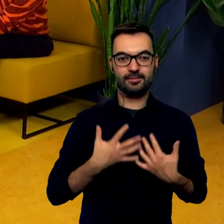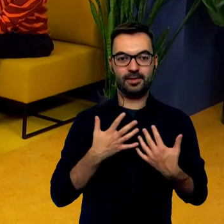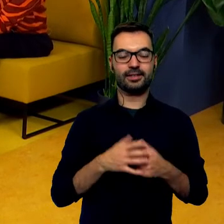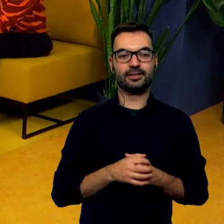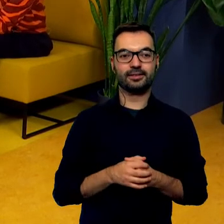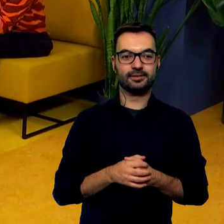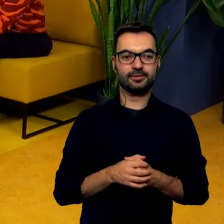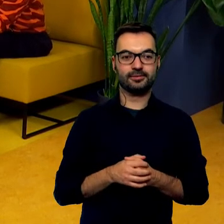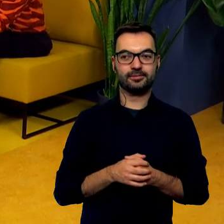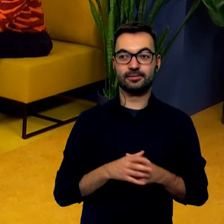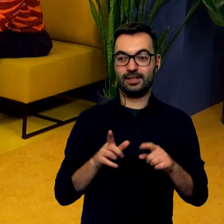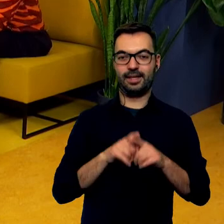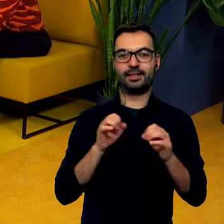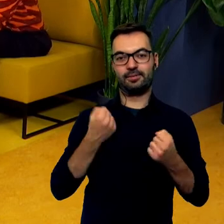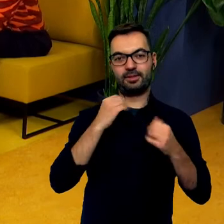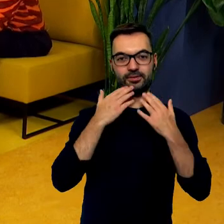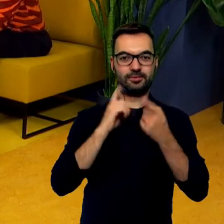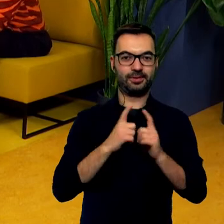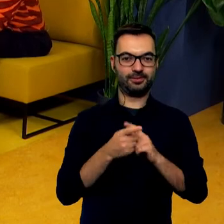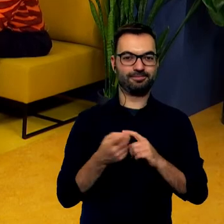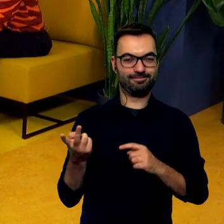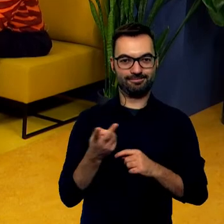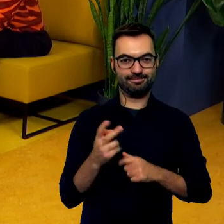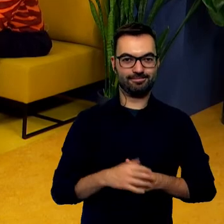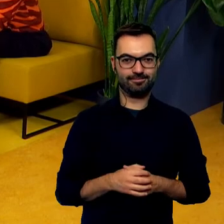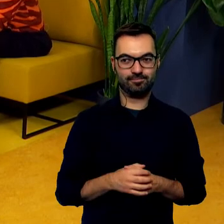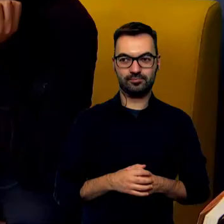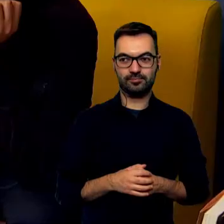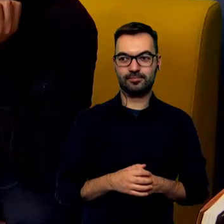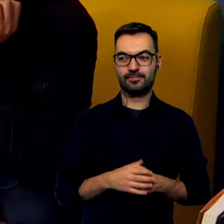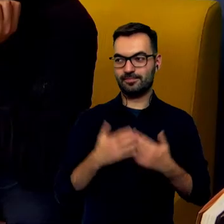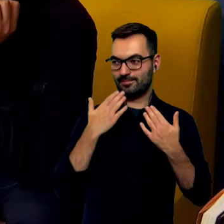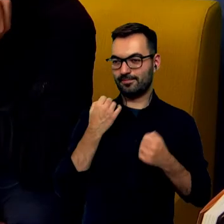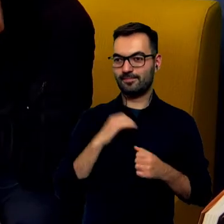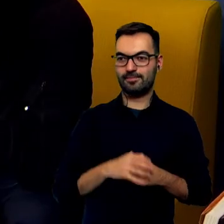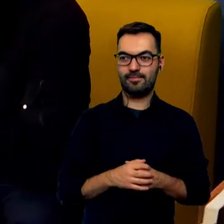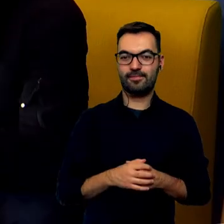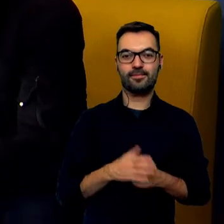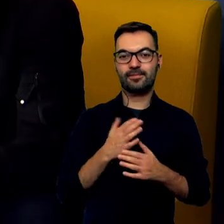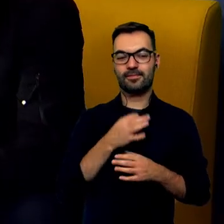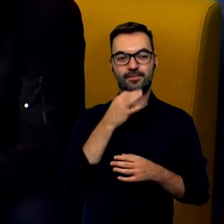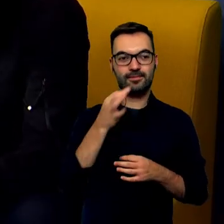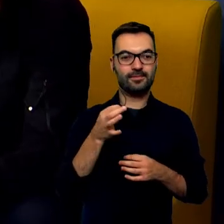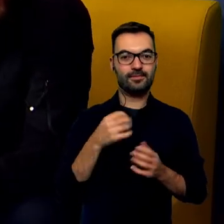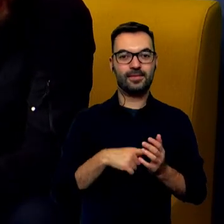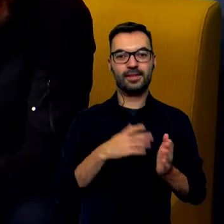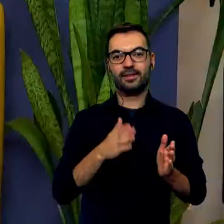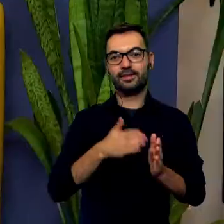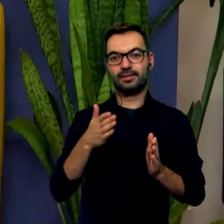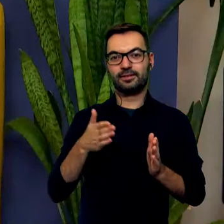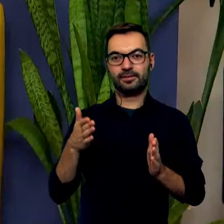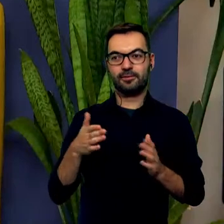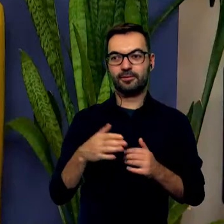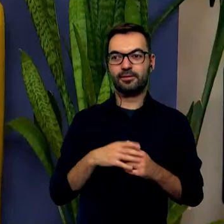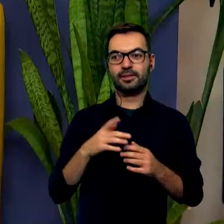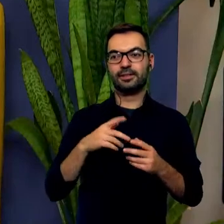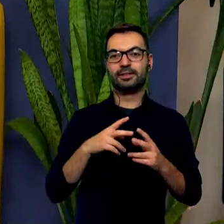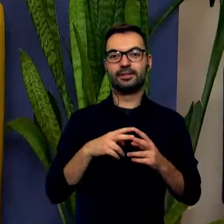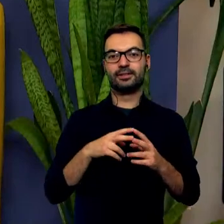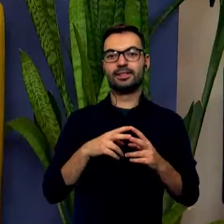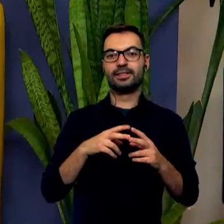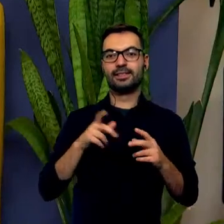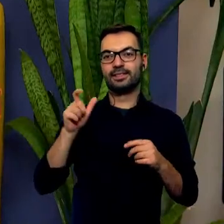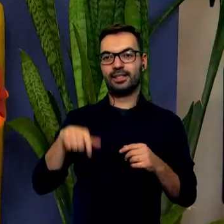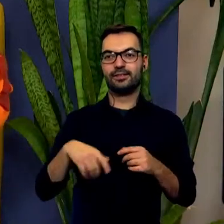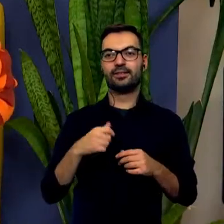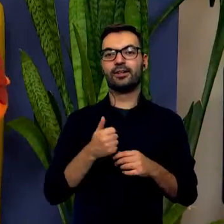jak ta, która jest w książce Koniec gry. Bardzo wam dziękuję za to spotkanie. Również dziękujemy. Już nie pytam o kolejny